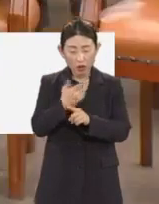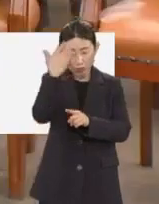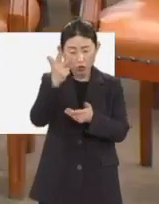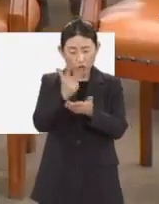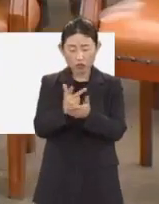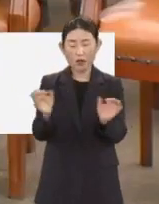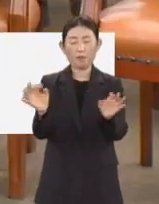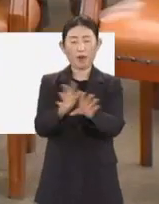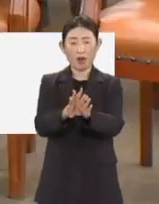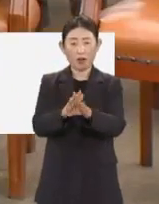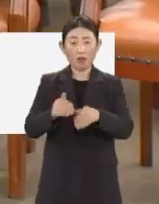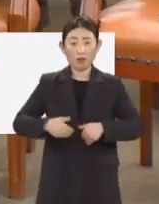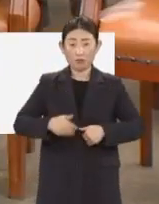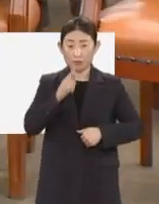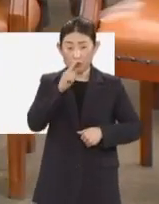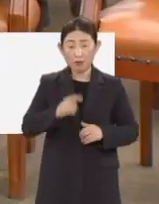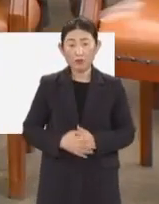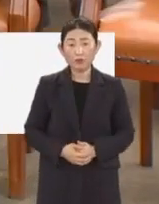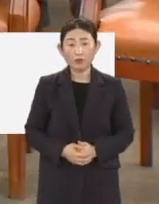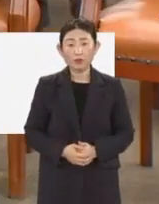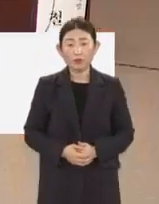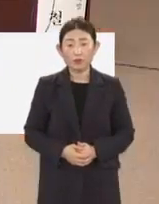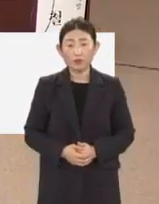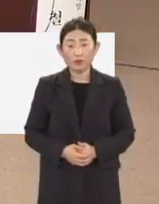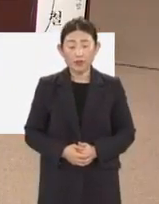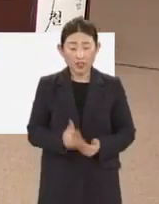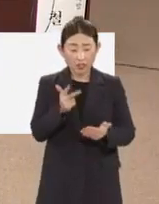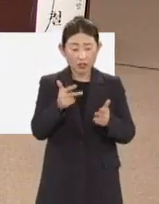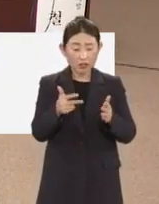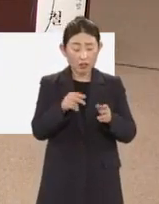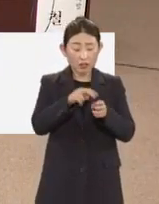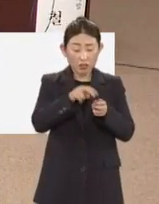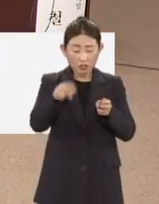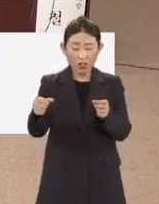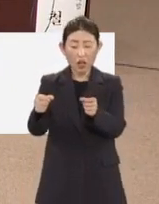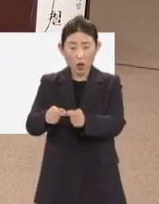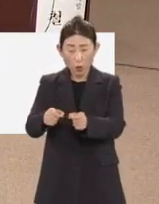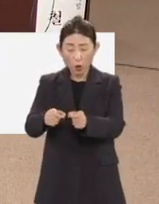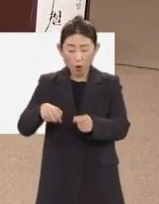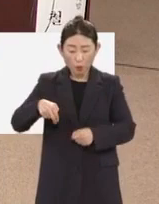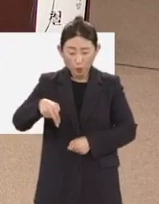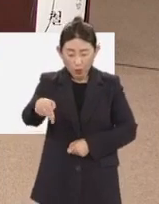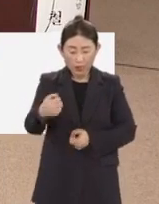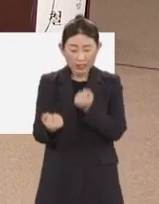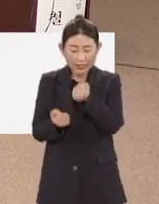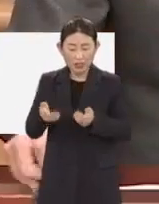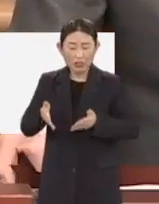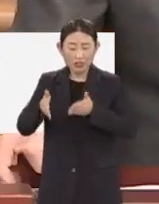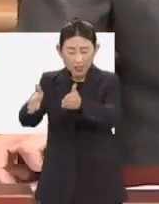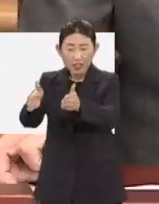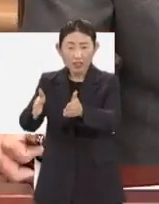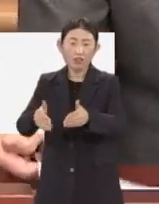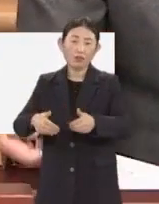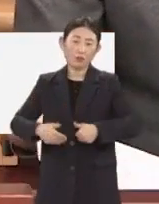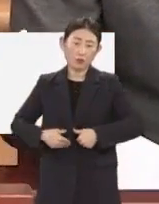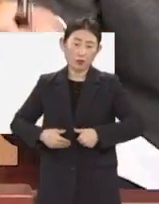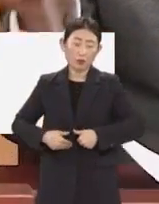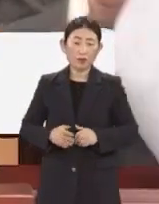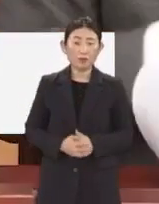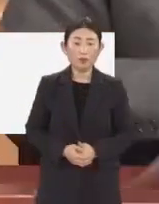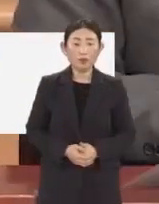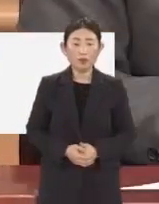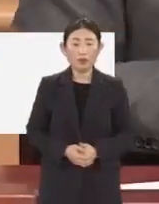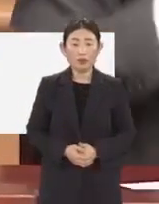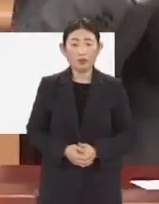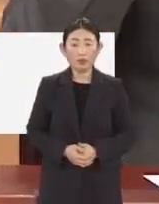주차를 없애야 한다고 밝혔습니다 또 정거장 접근성을 높이기 위한 보행 및 자전거도로 정비를 강조했습니다